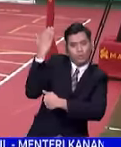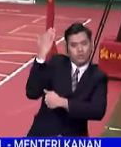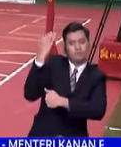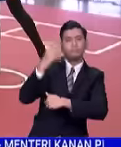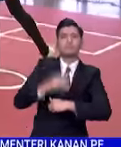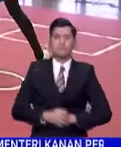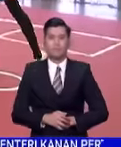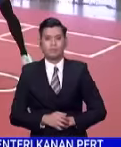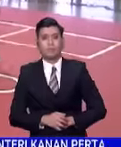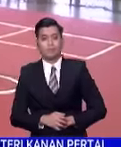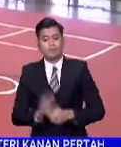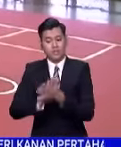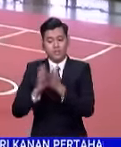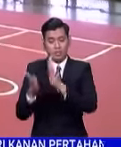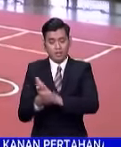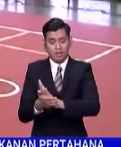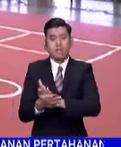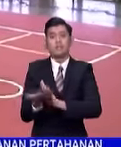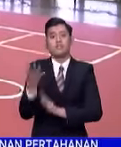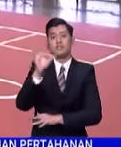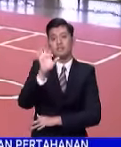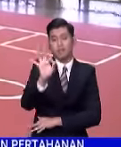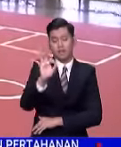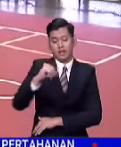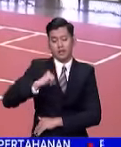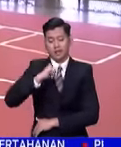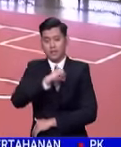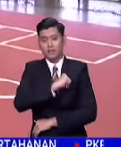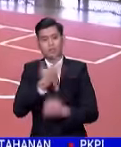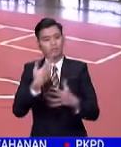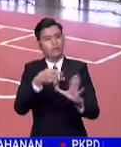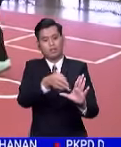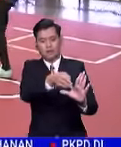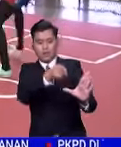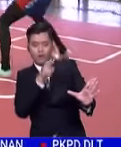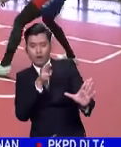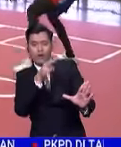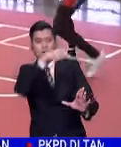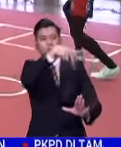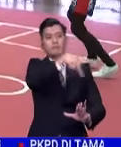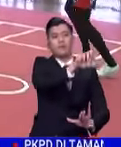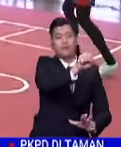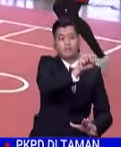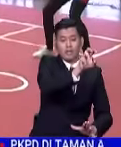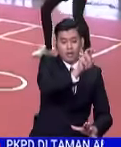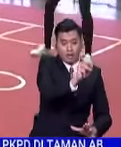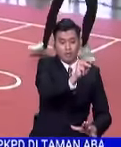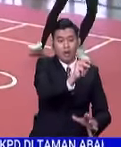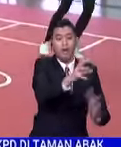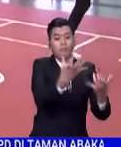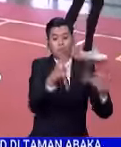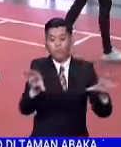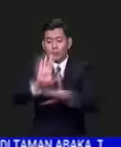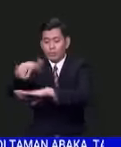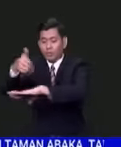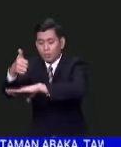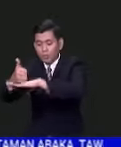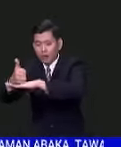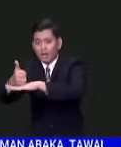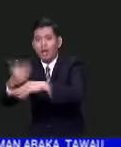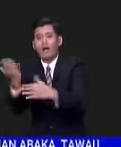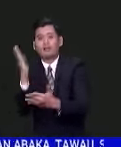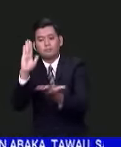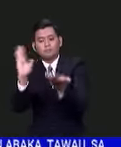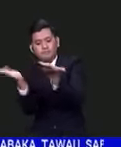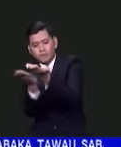Justru pihaknya termasuk 9 lagi ahli gabungan yang sudah keluar daripada PSM akan mengemukakan permohonan lengkap kepada PJS dalam